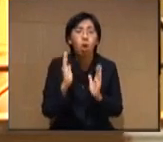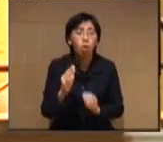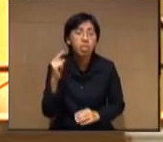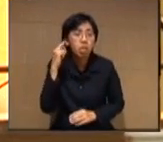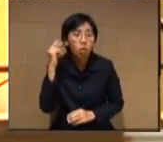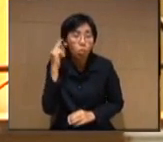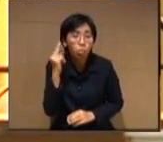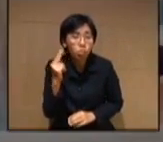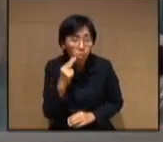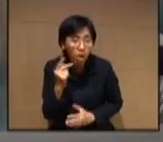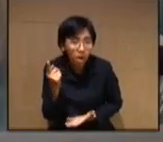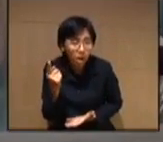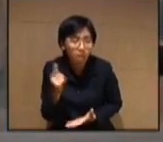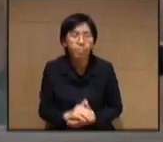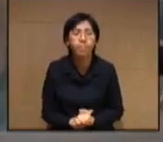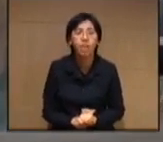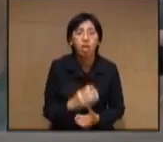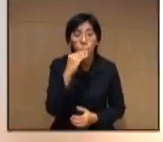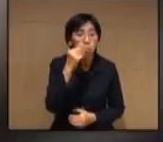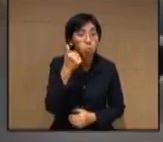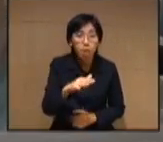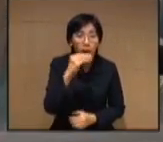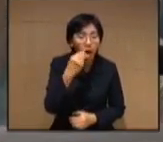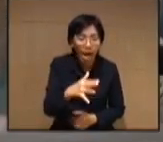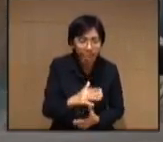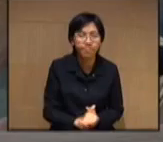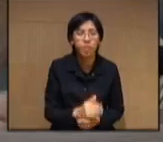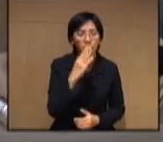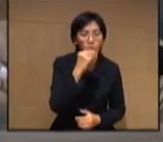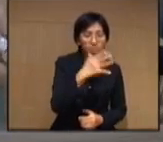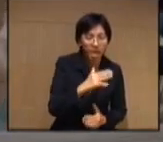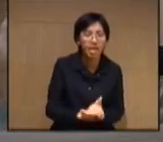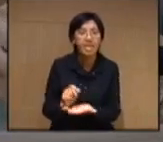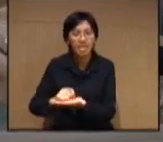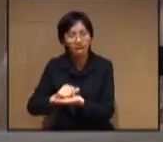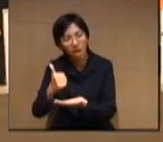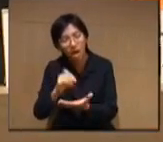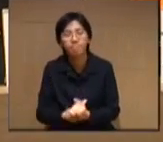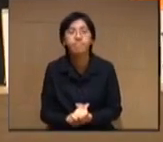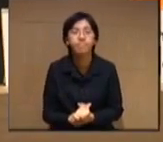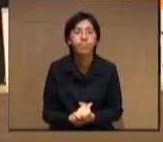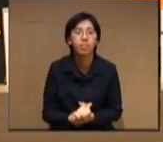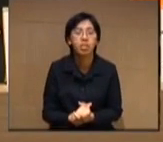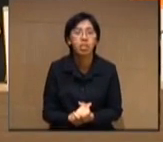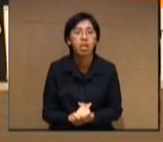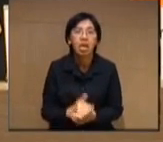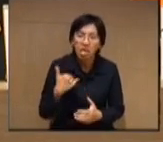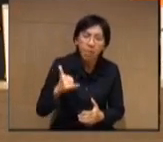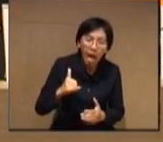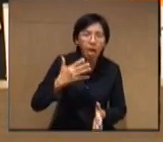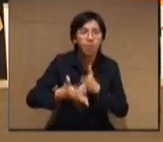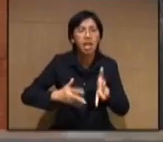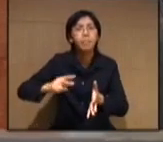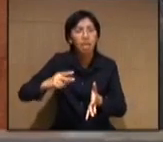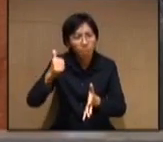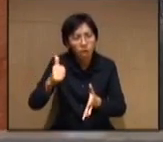รู้นี้ยัง สมรวาควใภูชีไม่ได้และใเรailsก็สามารถขี่ได้ ขี่ออกมา masceschายน todo.อว่ขี่ผ่าล้ามสามเหือก็ได